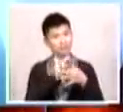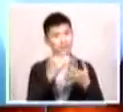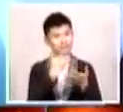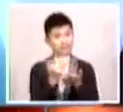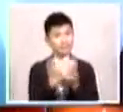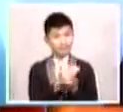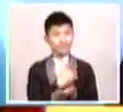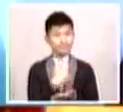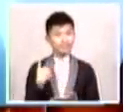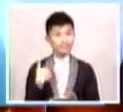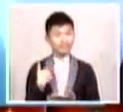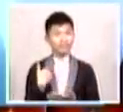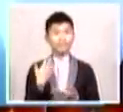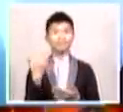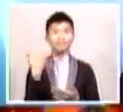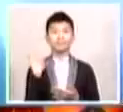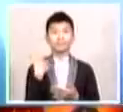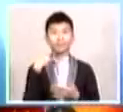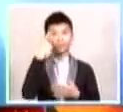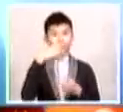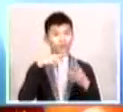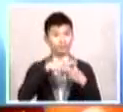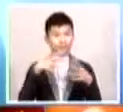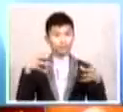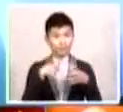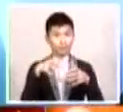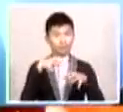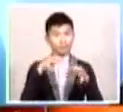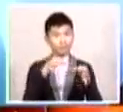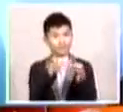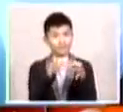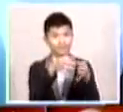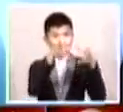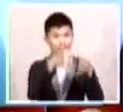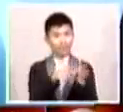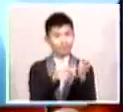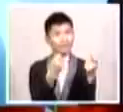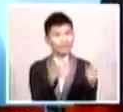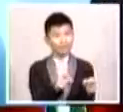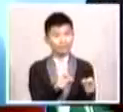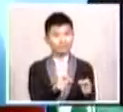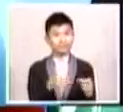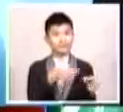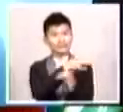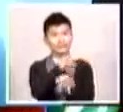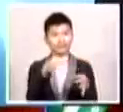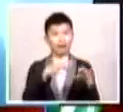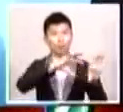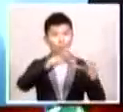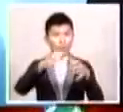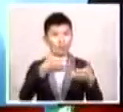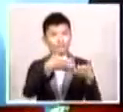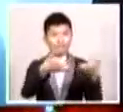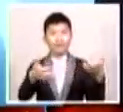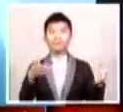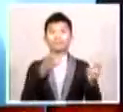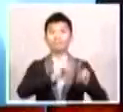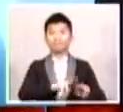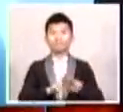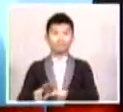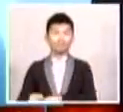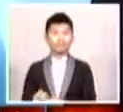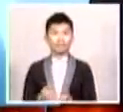现在欧盟的前身欧洲共同市场成立不久，欧洲共同市场打破经济上的国界，快速促成